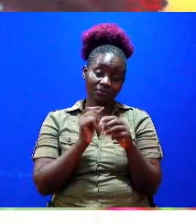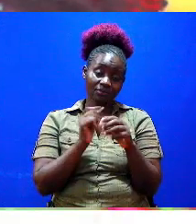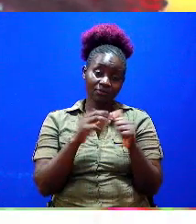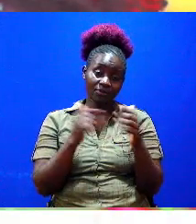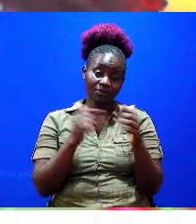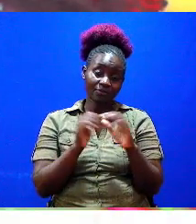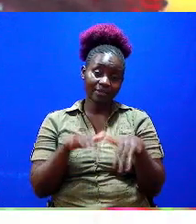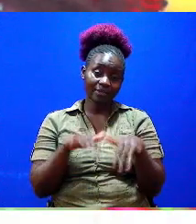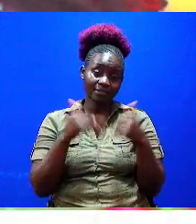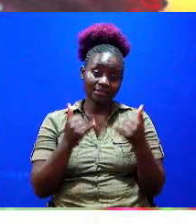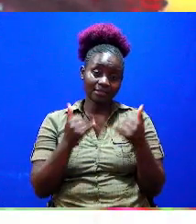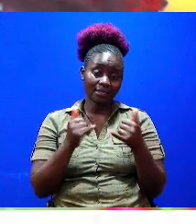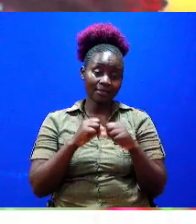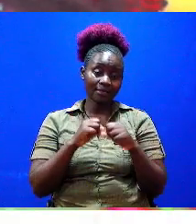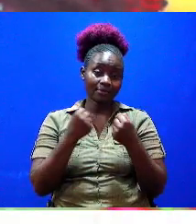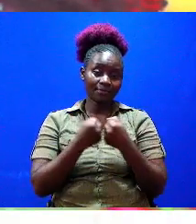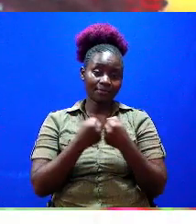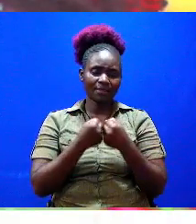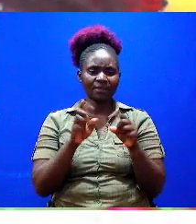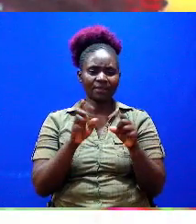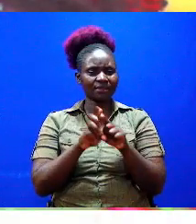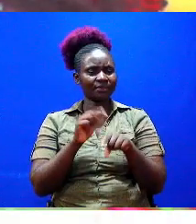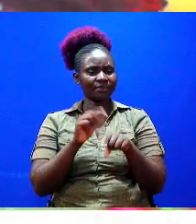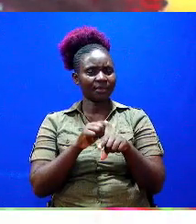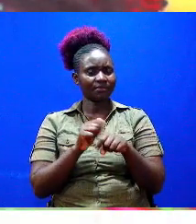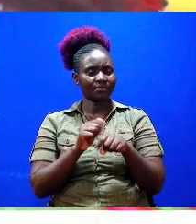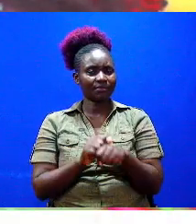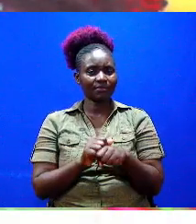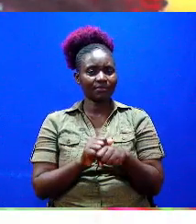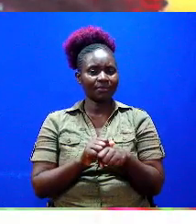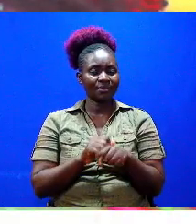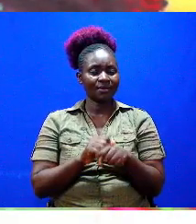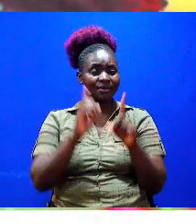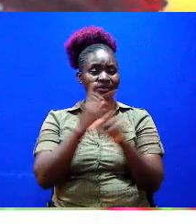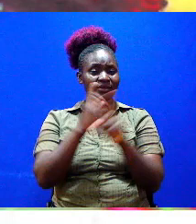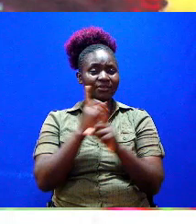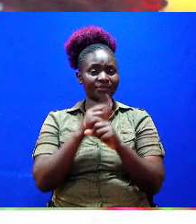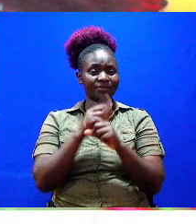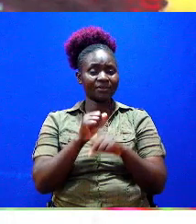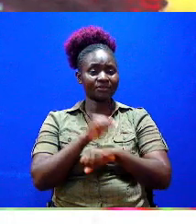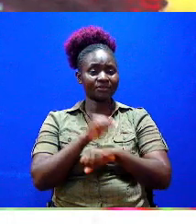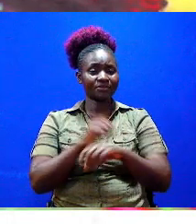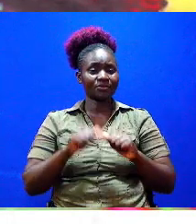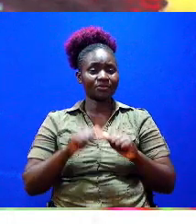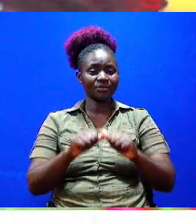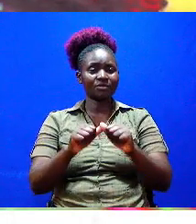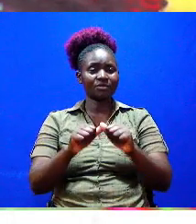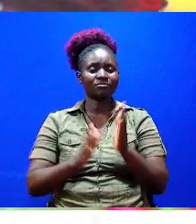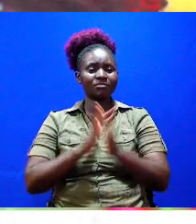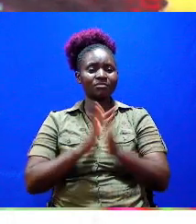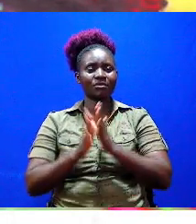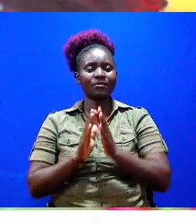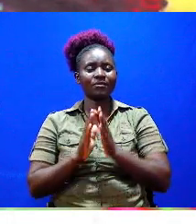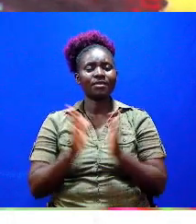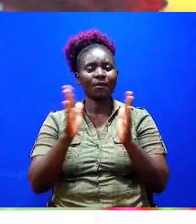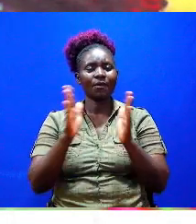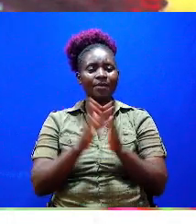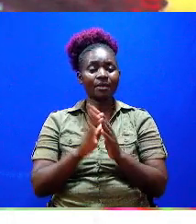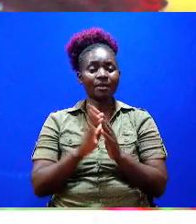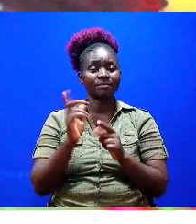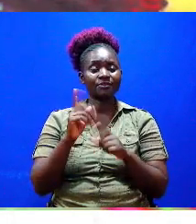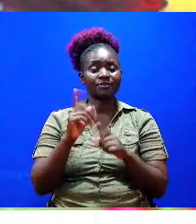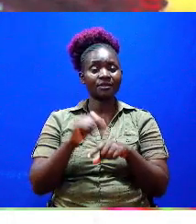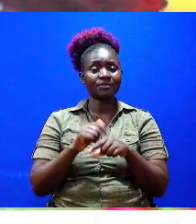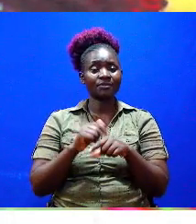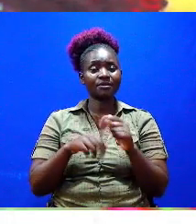Gratasia sekteri chisemi chingaki chiskuru au chigandate amonomo rubiliobu wosika anene ase